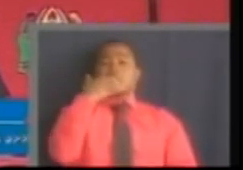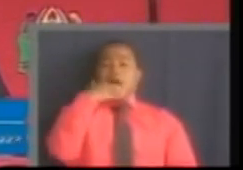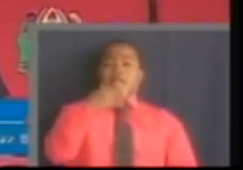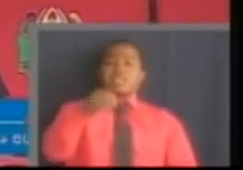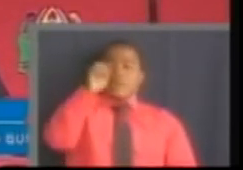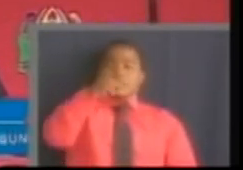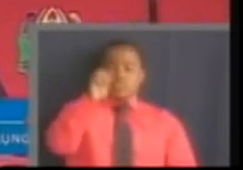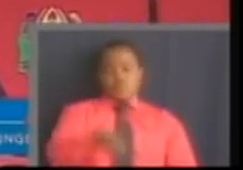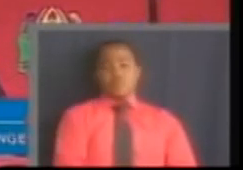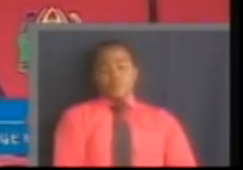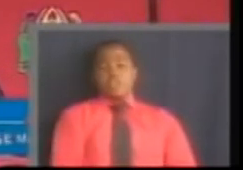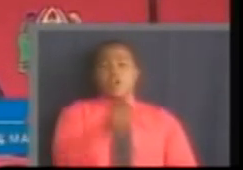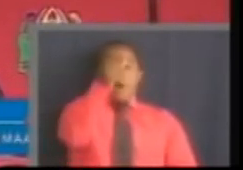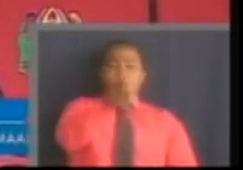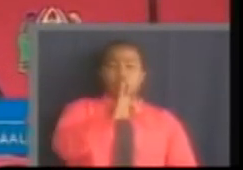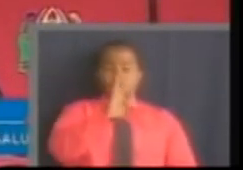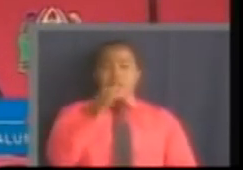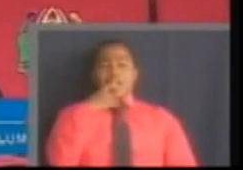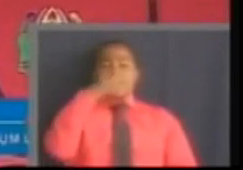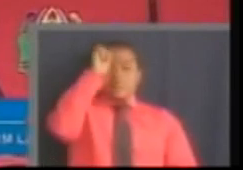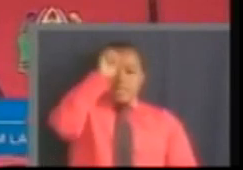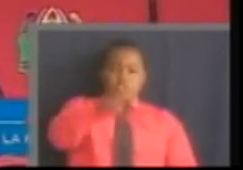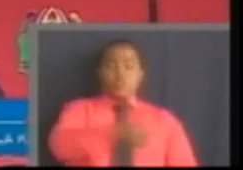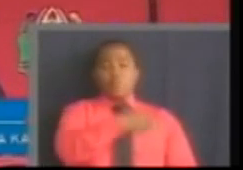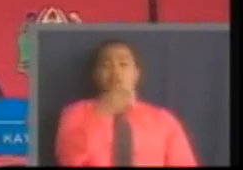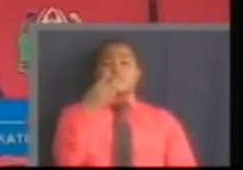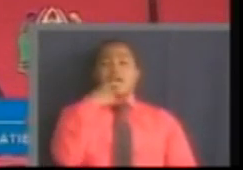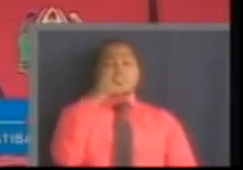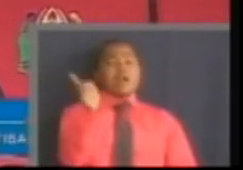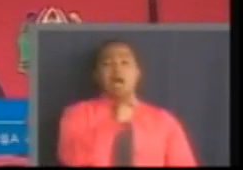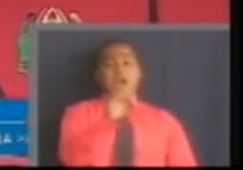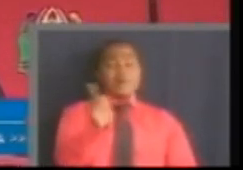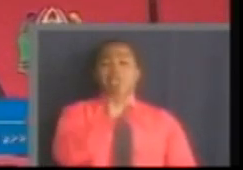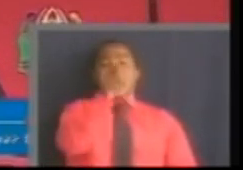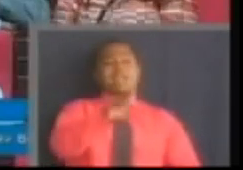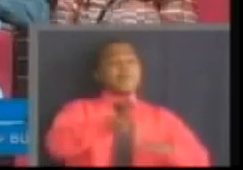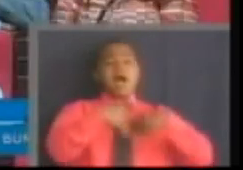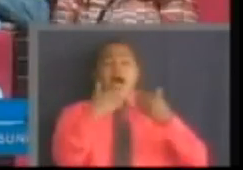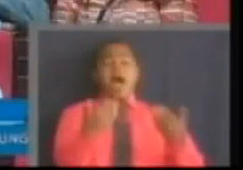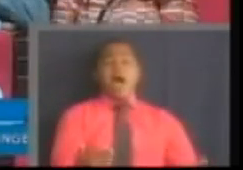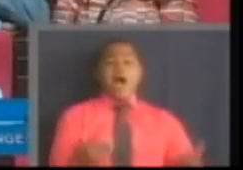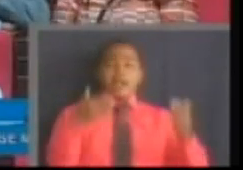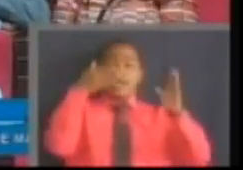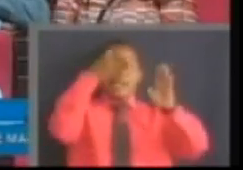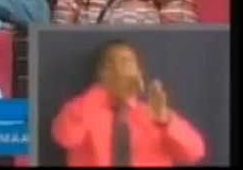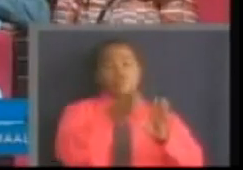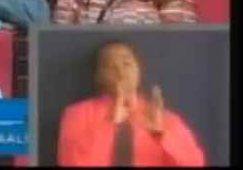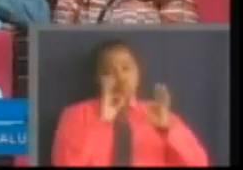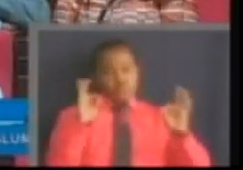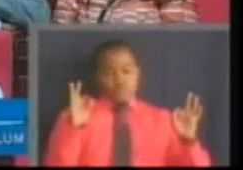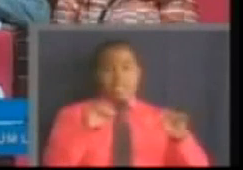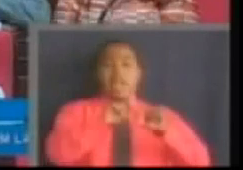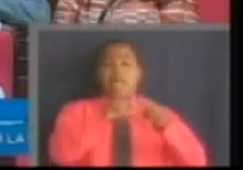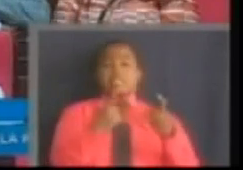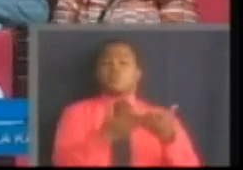Kuna mtu fulani akisema ndio mwingine anajiandaa kusema hapana, hata kama hana mantiki katika kila anachokisimamia. Lakini tu kwa sababu ya utofauti